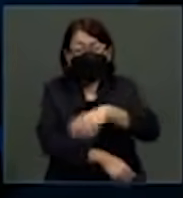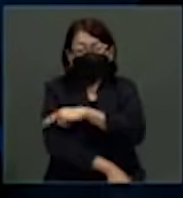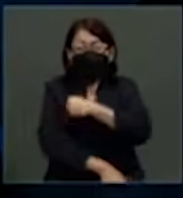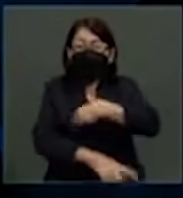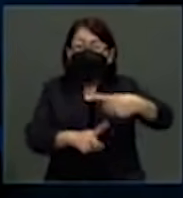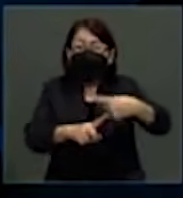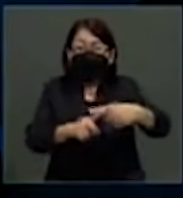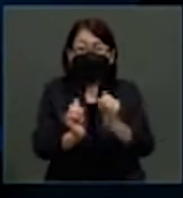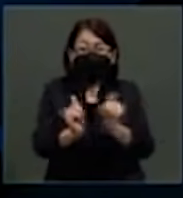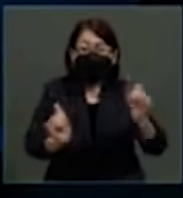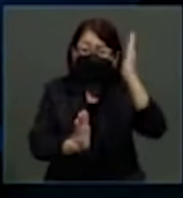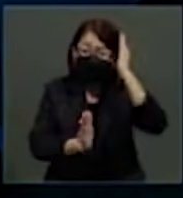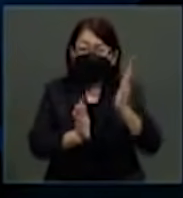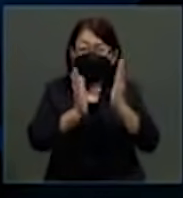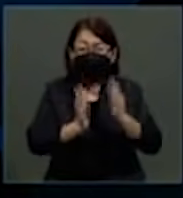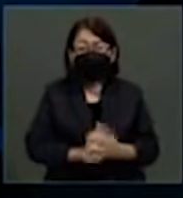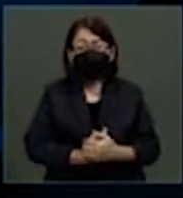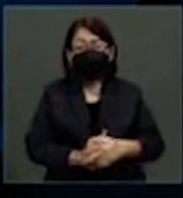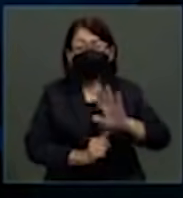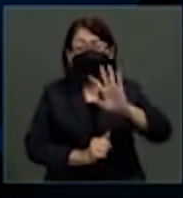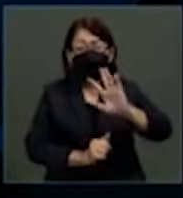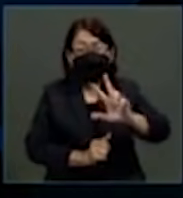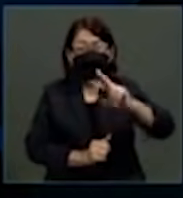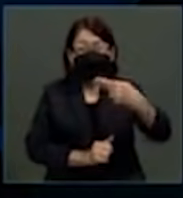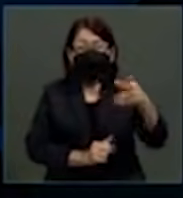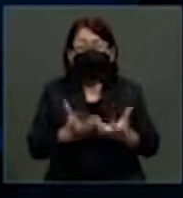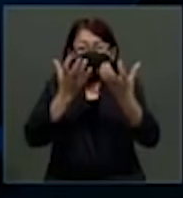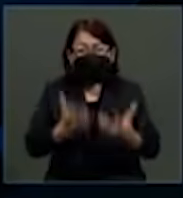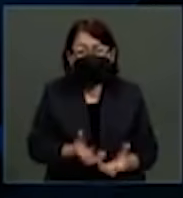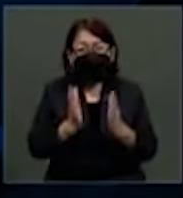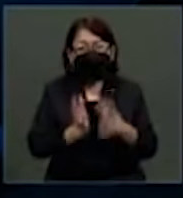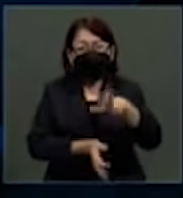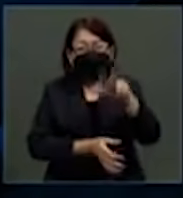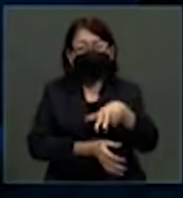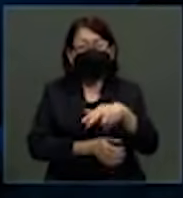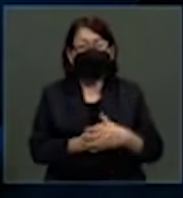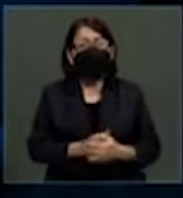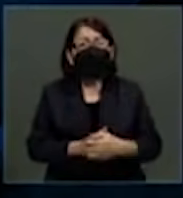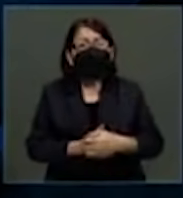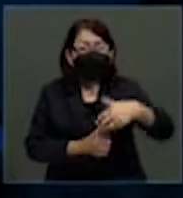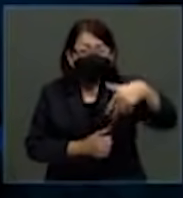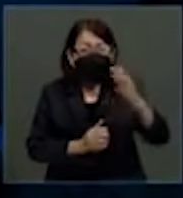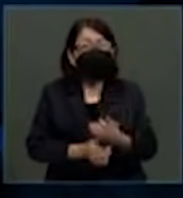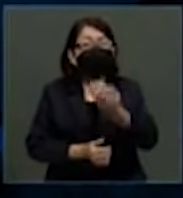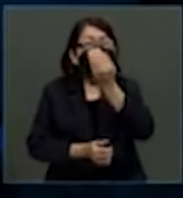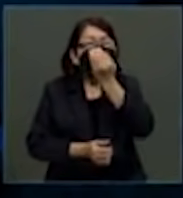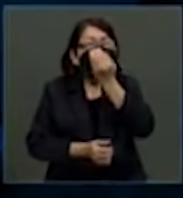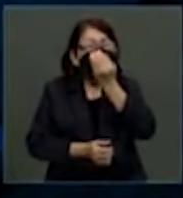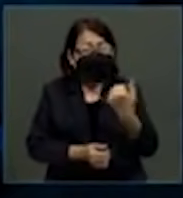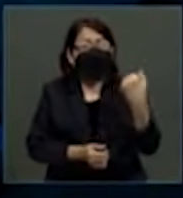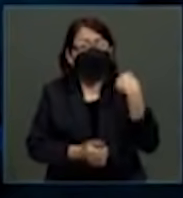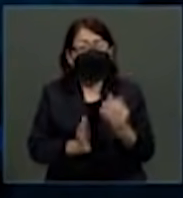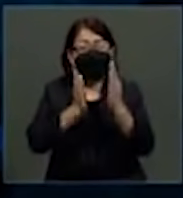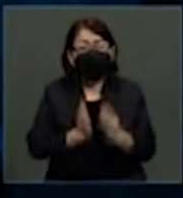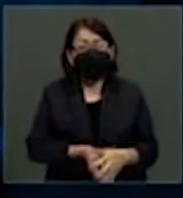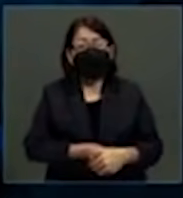80,289 นะครับแล้วก็อยู่ในโรงพยาบาล 42,000 กว่าคนแล้วก็อยู่ในโรงพยาบาลสนาม 37,000 กว่าคนนะ